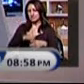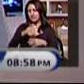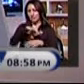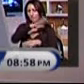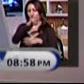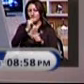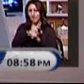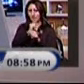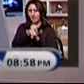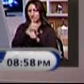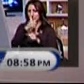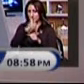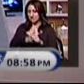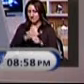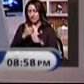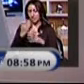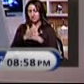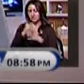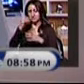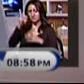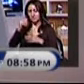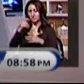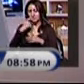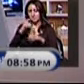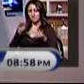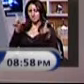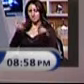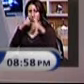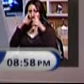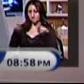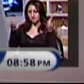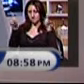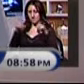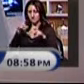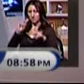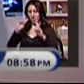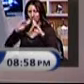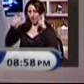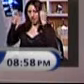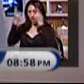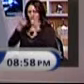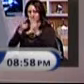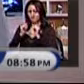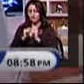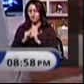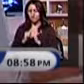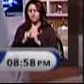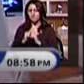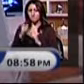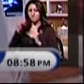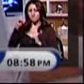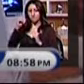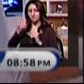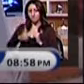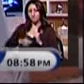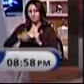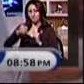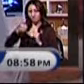العاملين بدار طبعاً الاوبرا بقيادة المايسترو العالمي المايسترو رمزي ياس واحد من اهم عازفي البيانو في